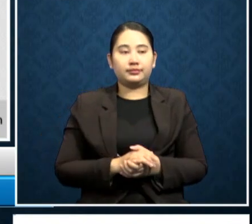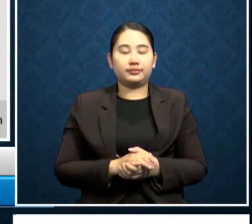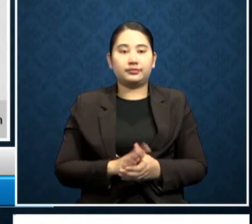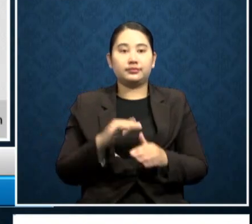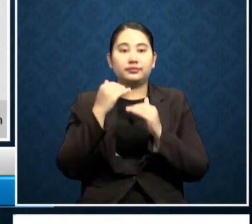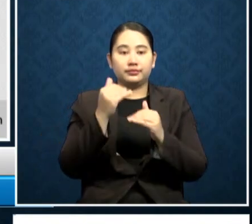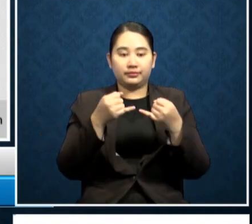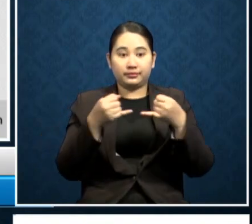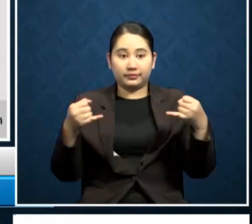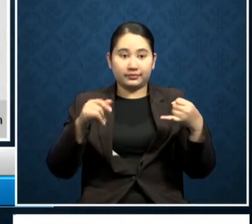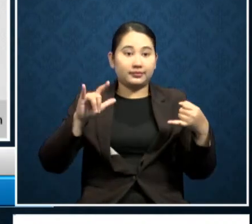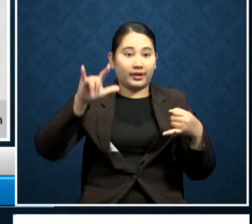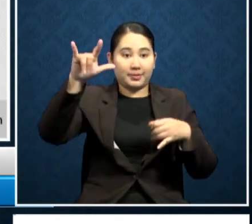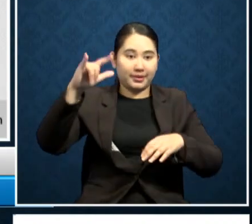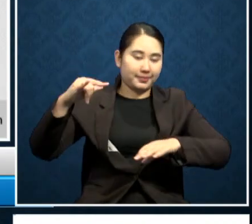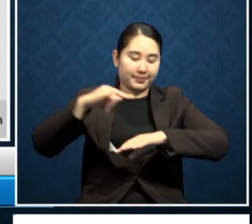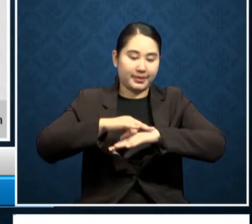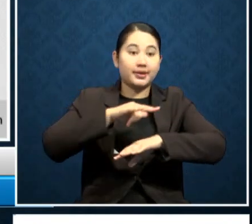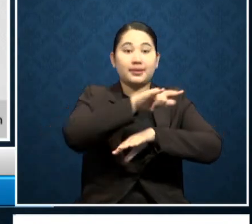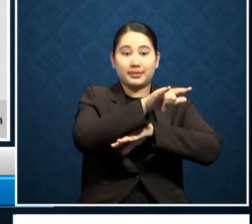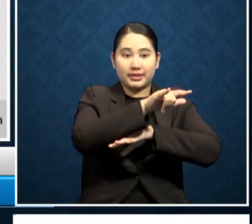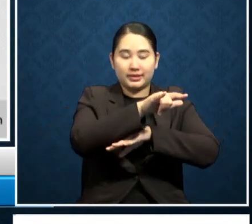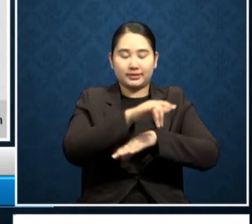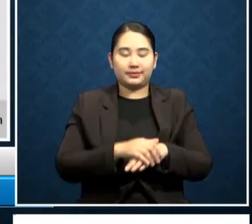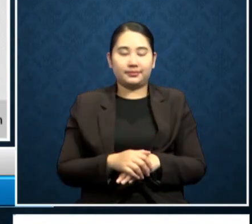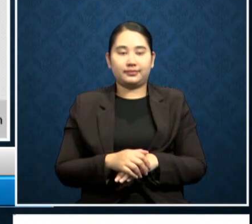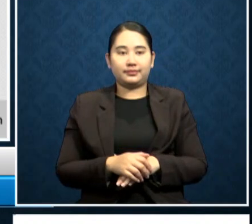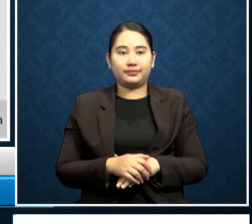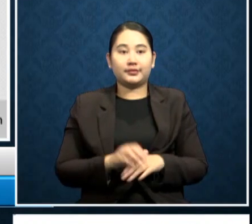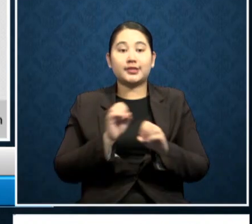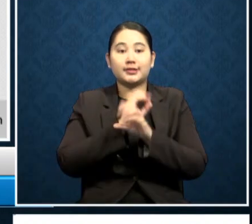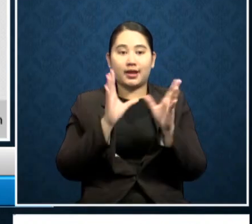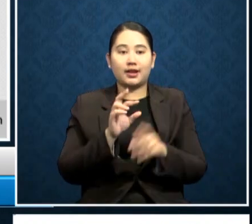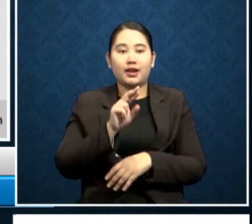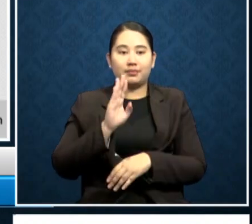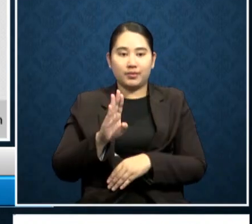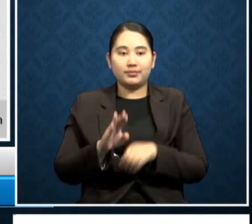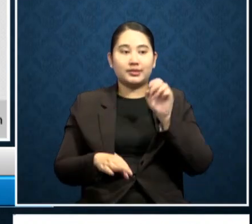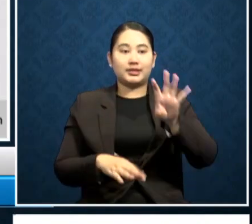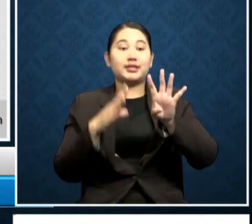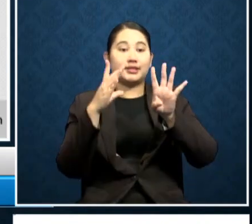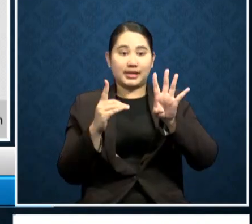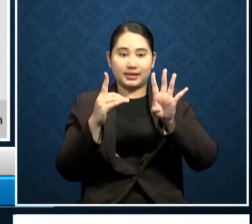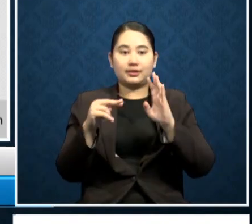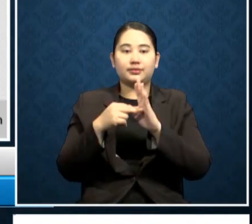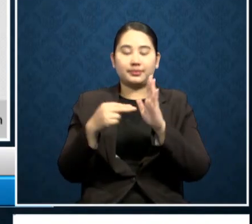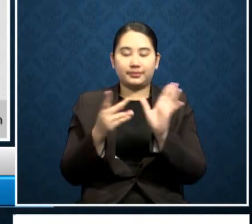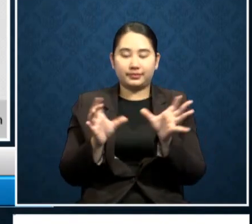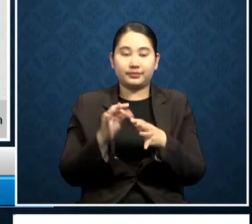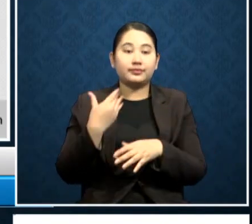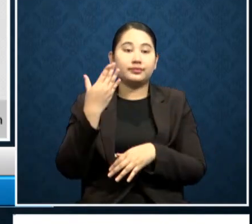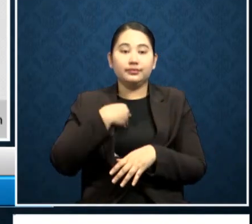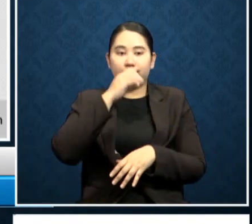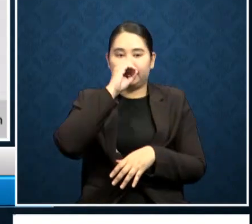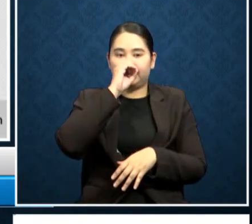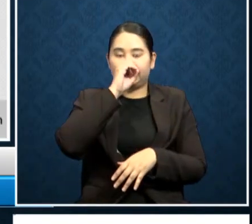กำหนดเส้นทางบินเข้าออกสนามบินโดยแยกออกจากกันโดยนำระบบ 4มิตินั่นก็คือเรื่องของที่กล่าวไปแล้วก็